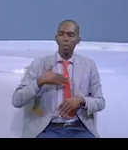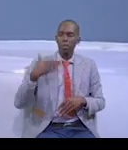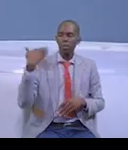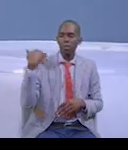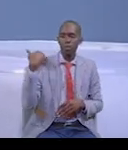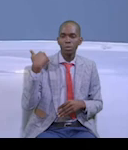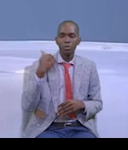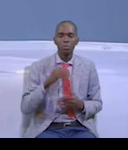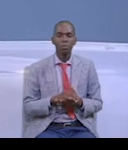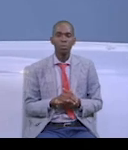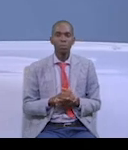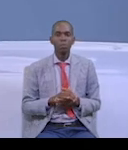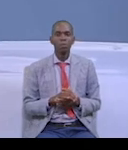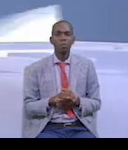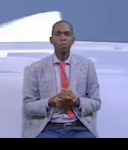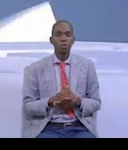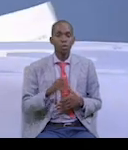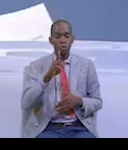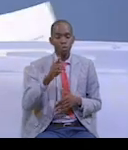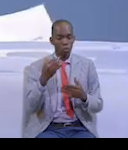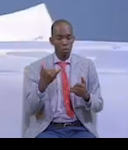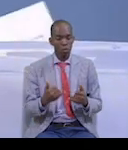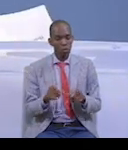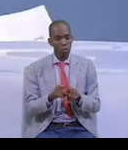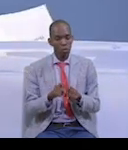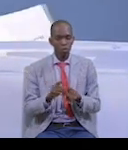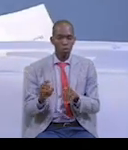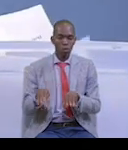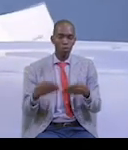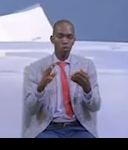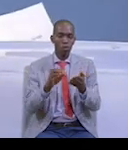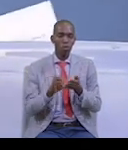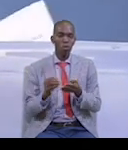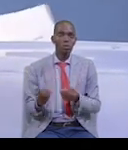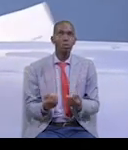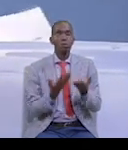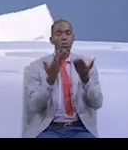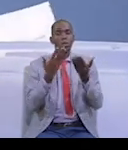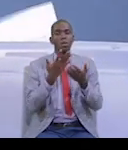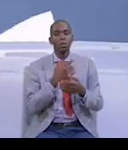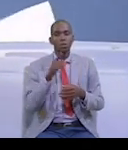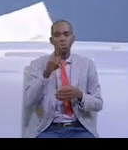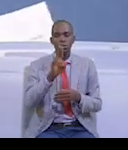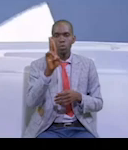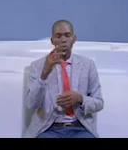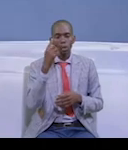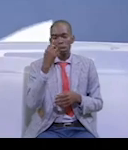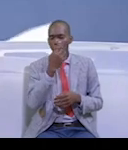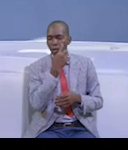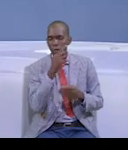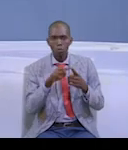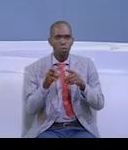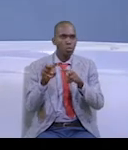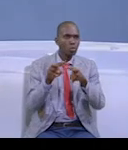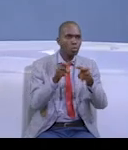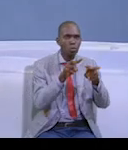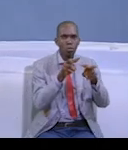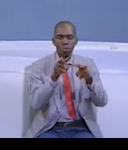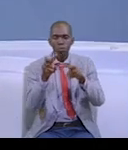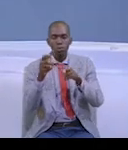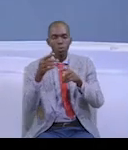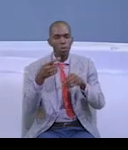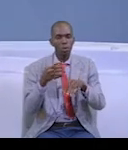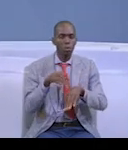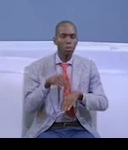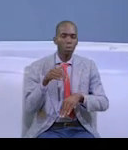ఉండడానికి త్యాగం చేయాలి. You sacrifice. మీరు త్యాగం చేయాలి. Are you looking at the way for me? మీరు నా కోసం మార్గాన్ని